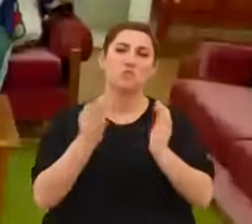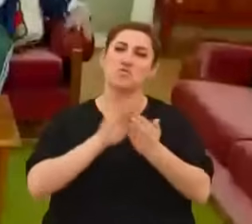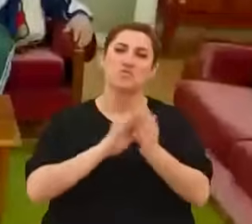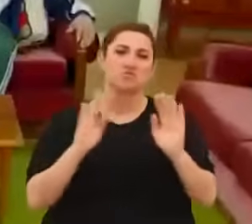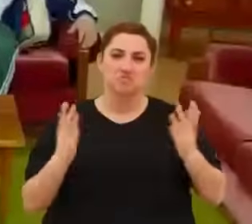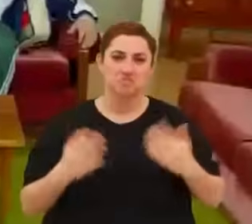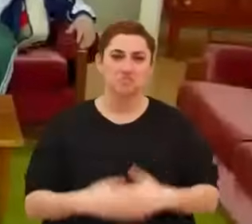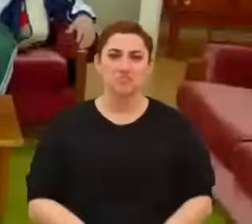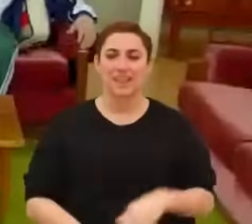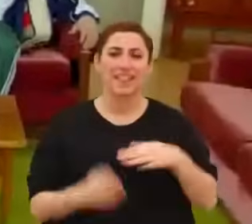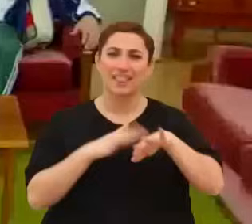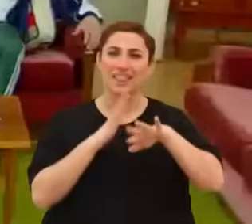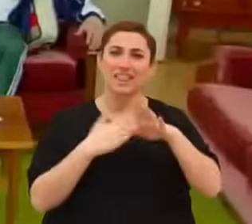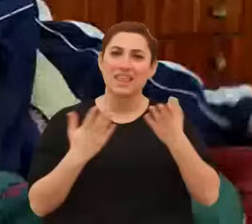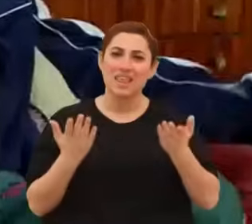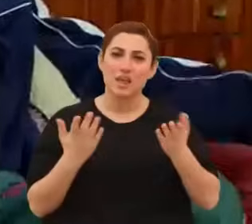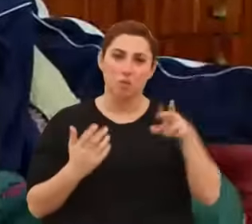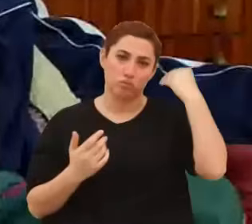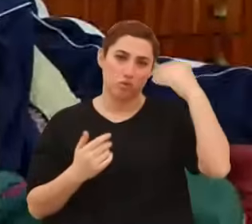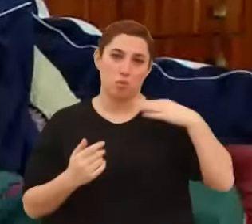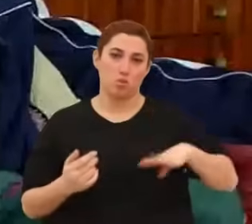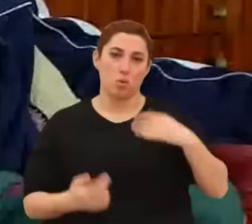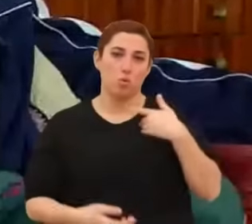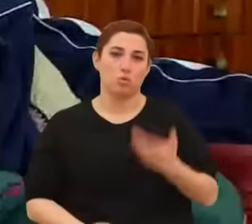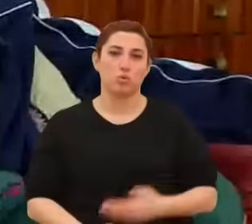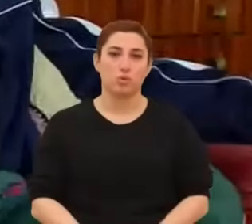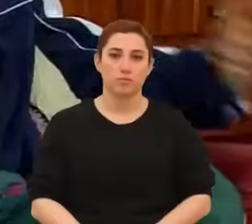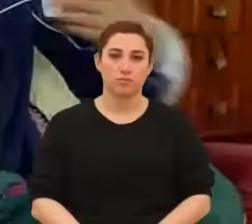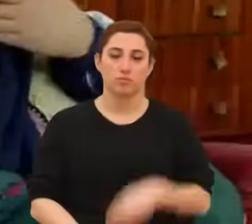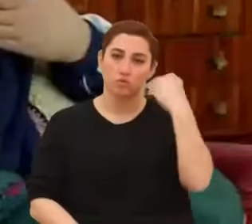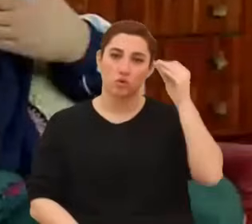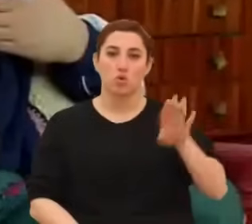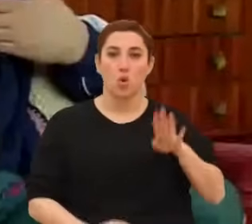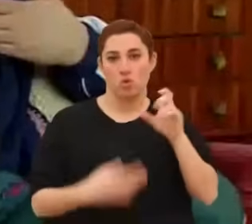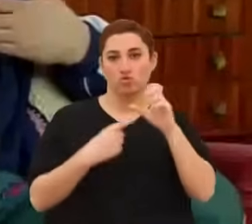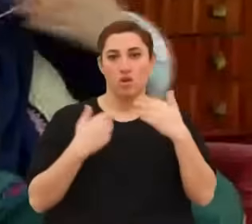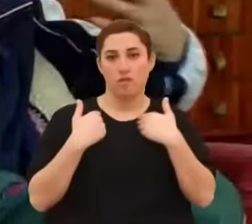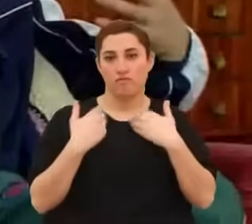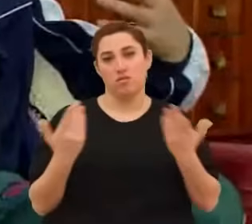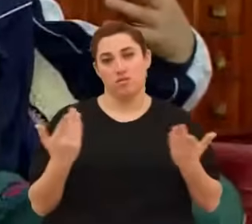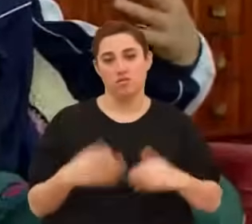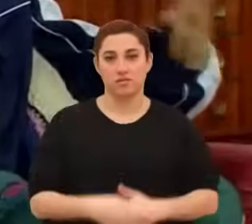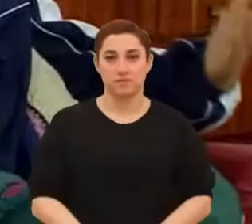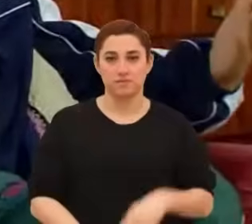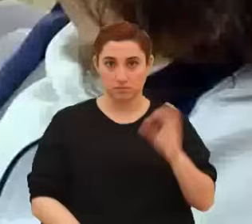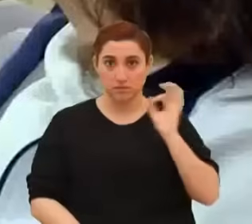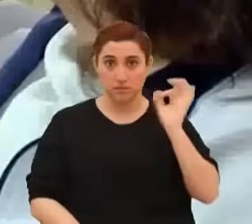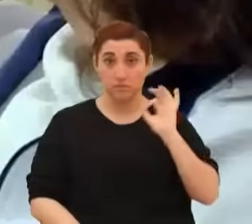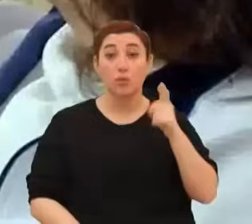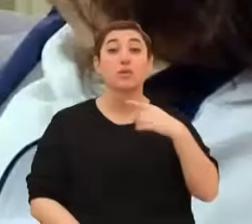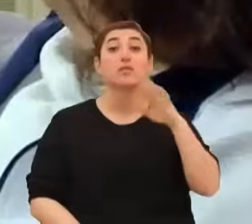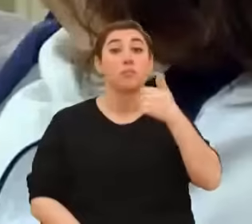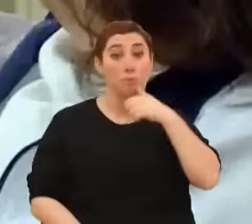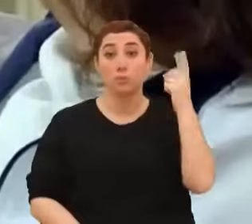poğaçadır. Niye beleş? Muhtarın oğluyum. Muhtarın oğlu Çağatay. Öyle değil mi? Öyle